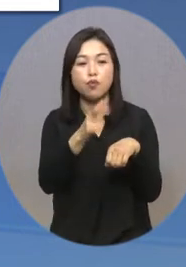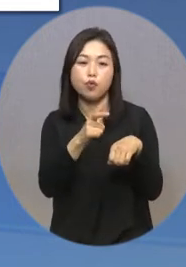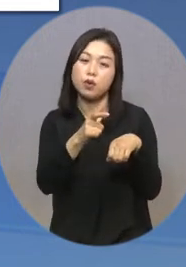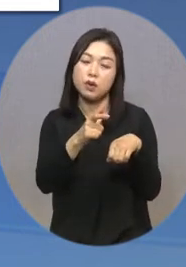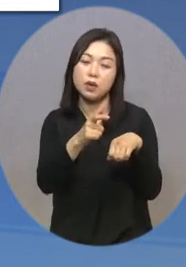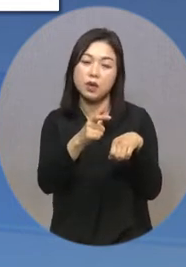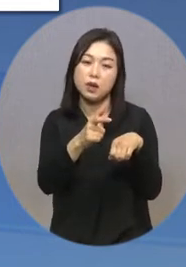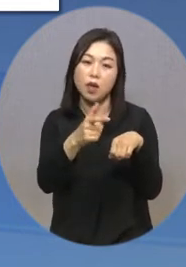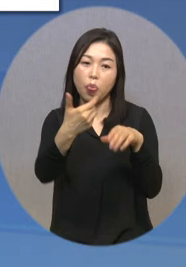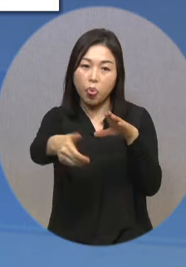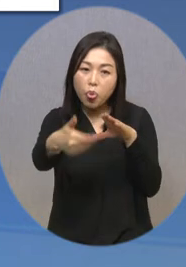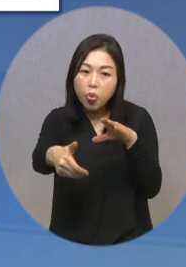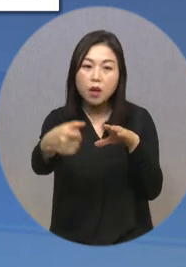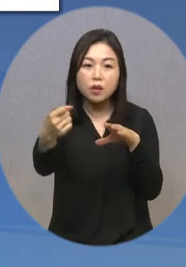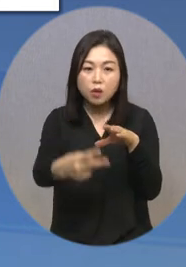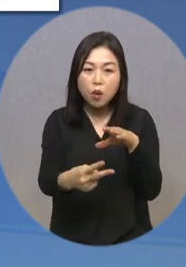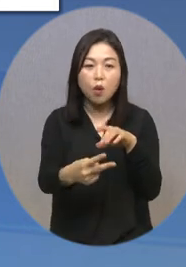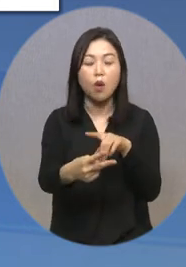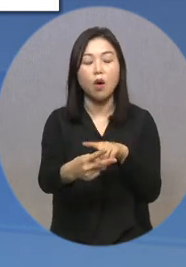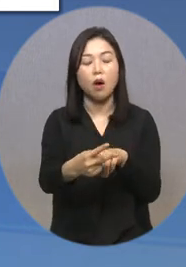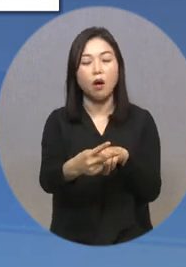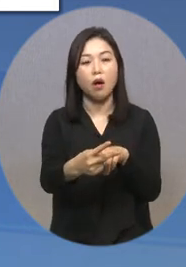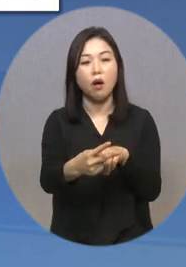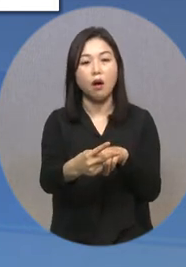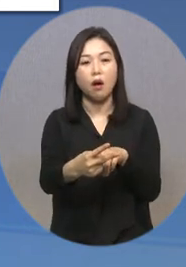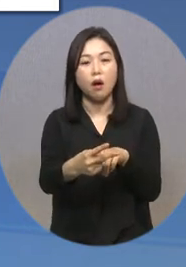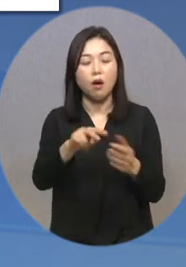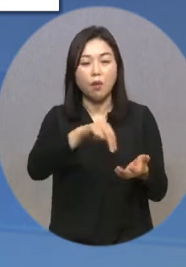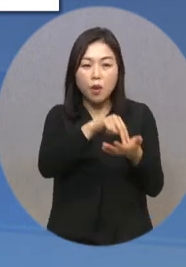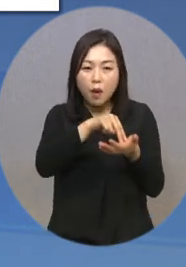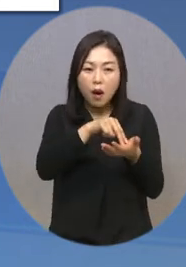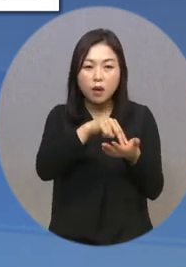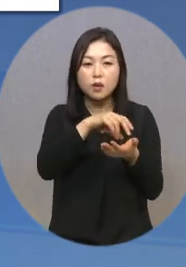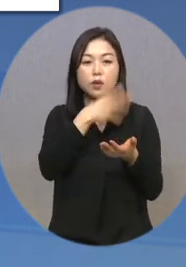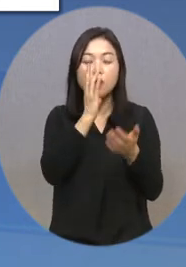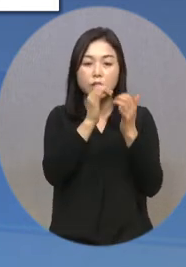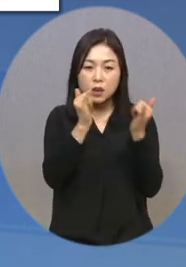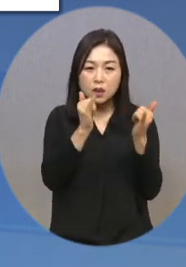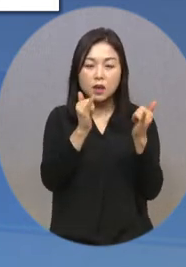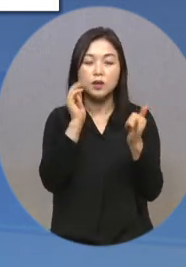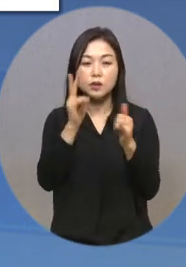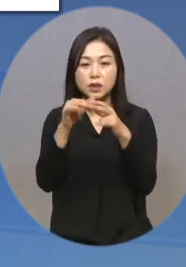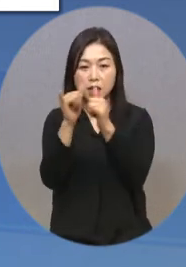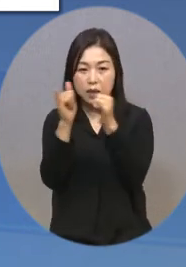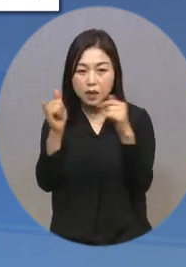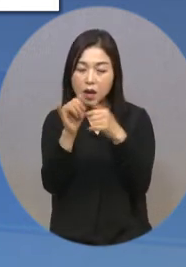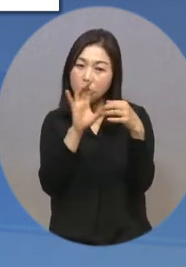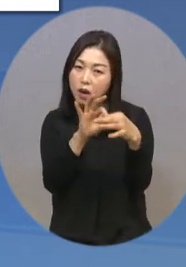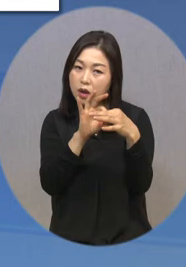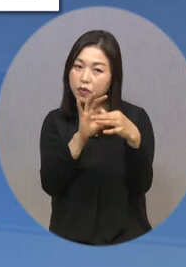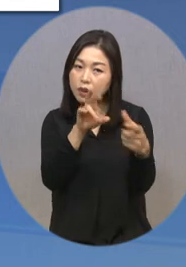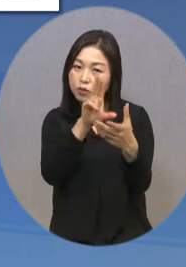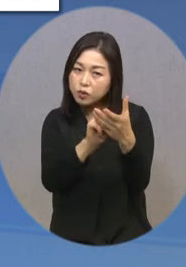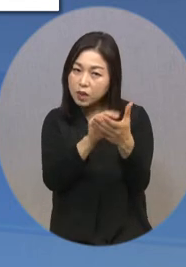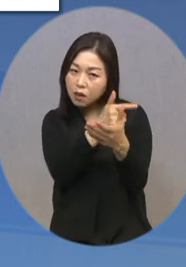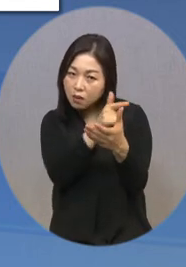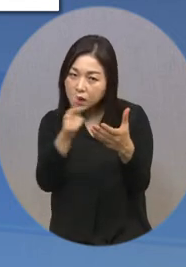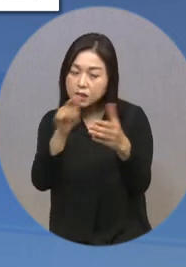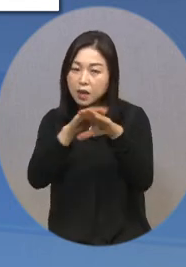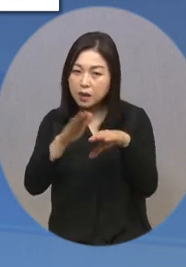사고는 물론 독거노인 이나 중증 장애인 등의 위험 창에도 신속하게 대처할 수 있을 것으로 기대하고